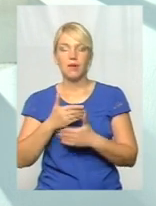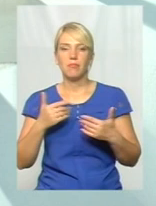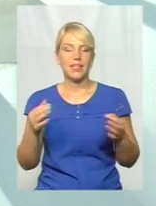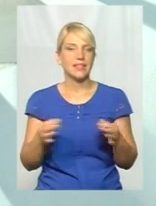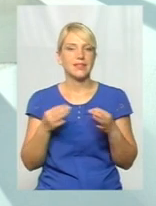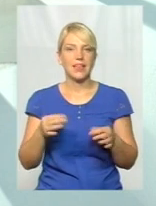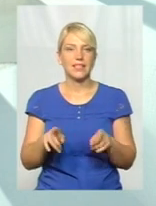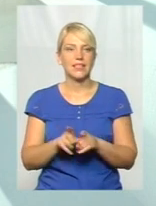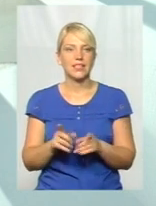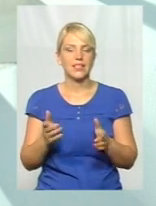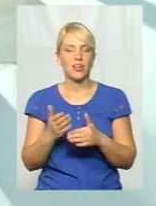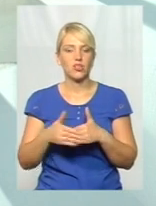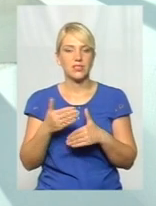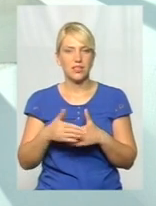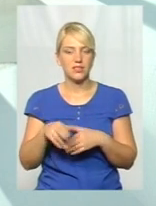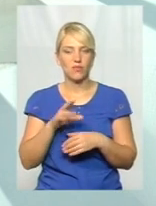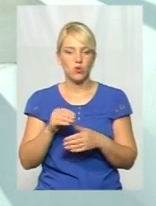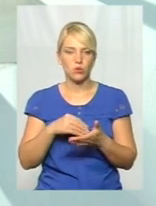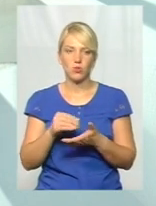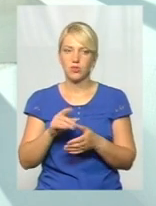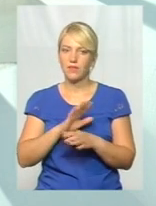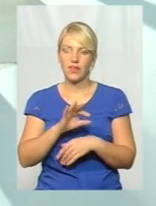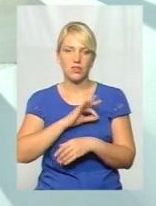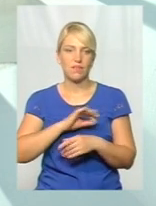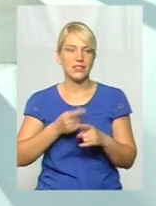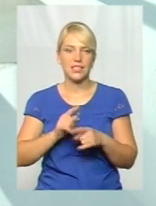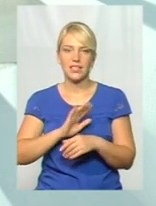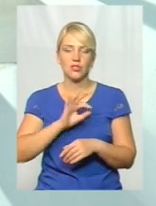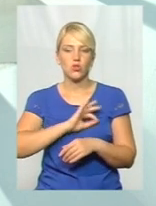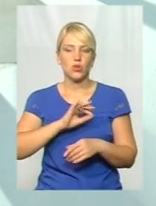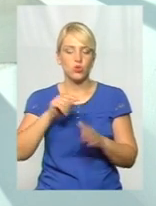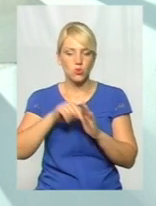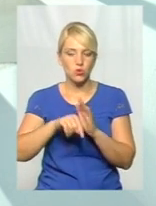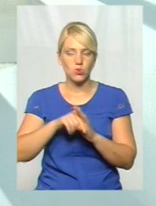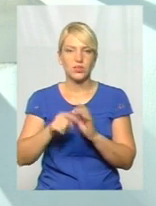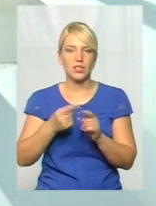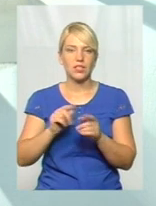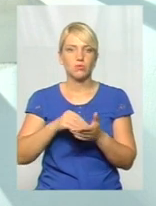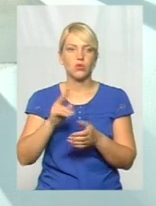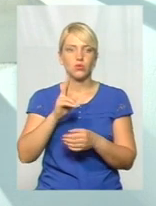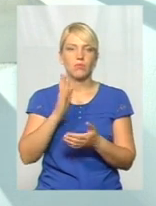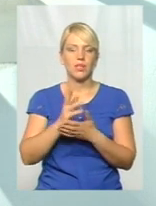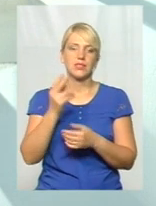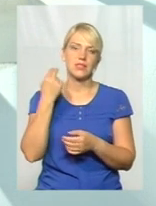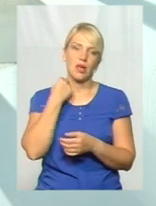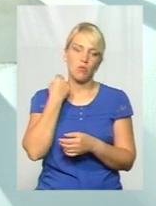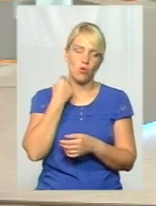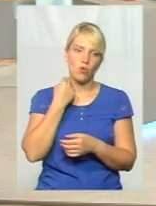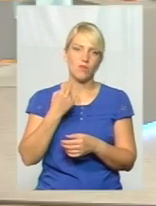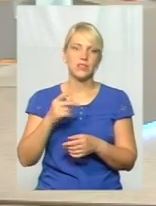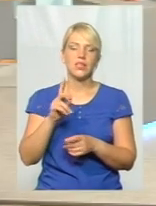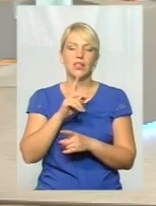ніяких таких якихось санкцій до споживачів не вживаємо, але це не стосується тих споживачів, які, наприклад, мають заборгованість, не